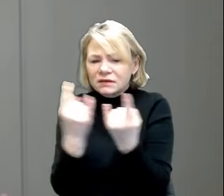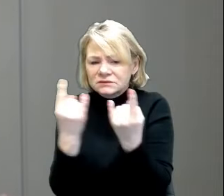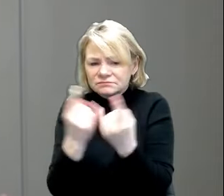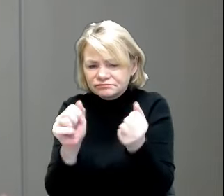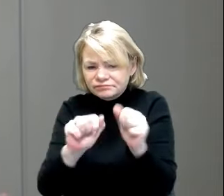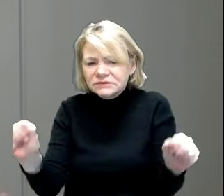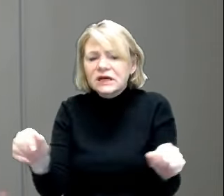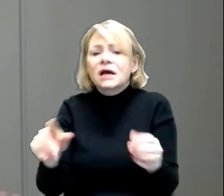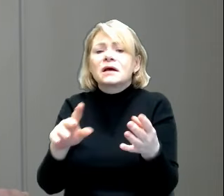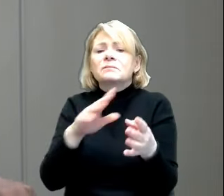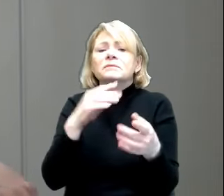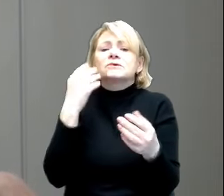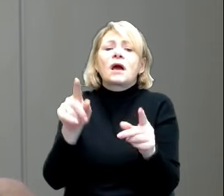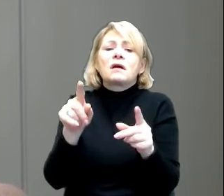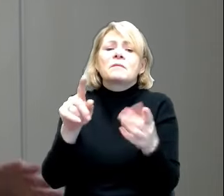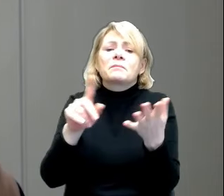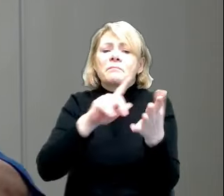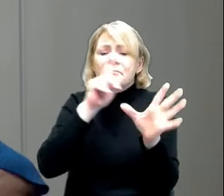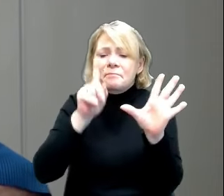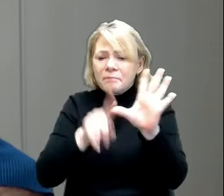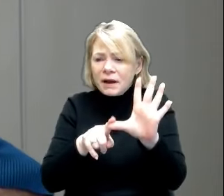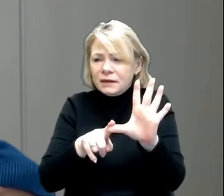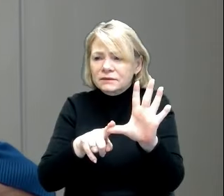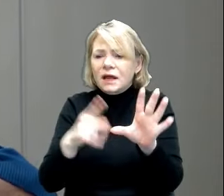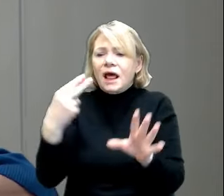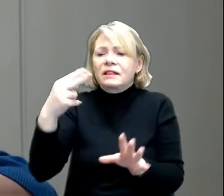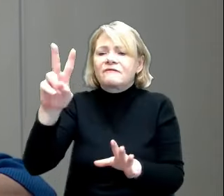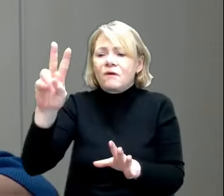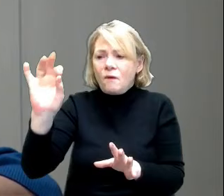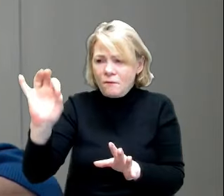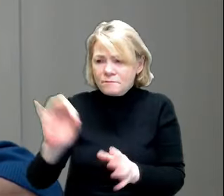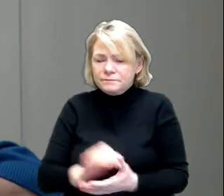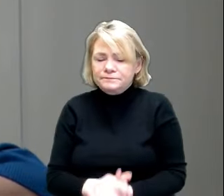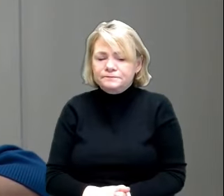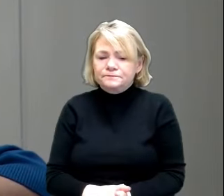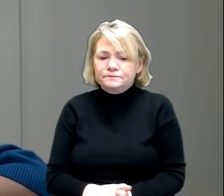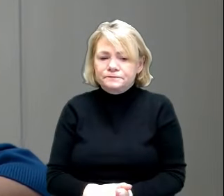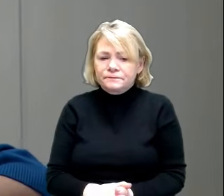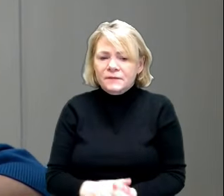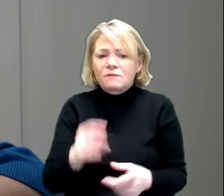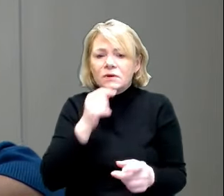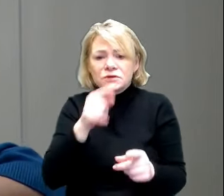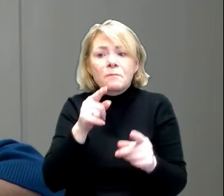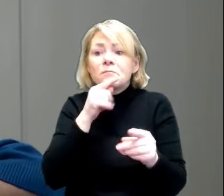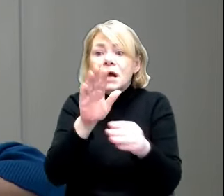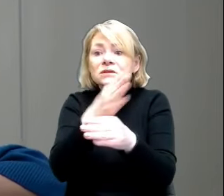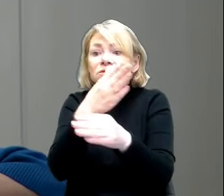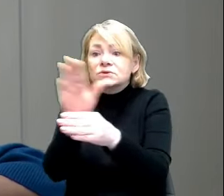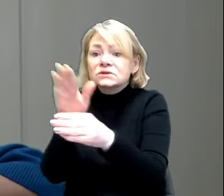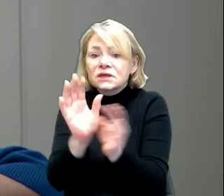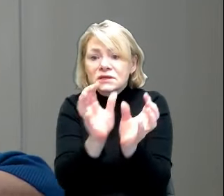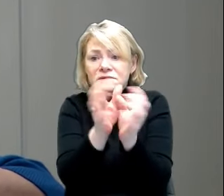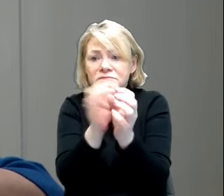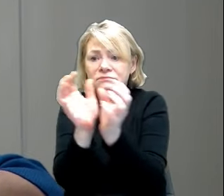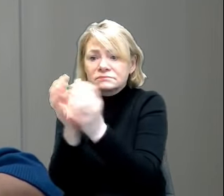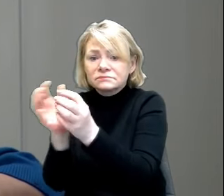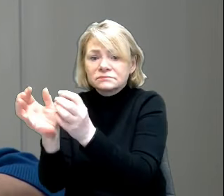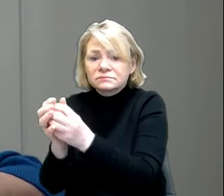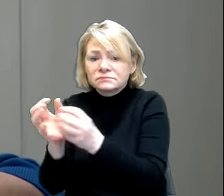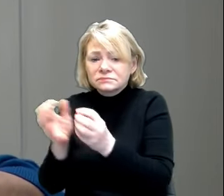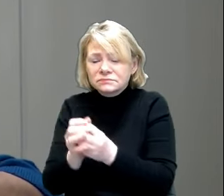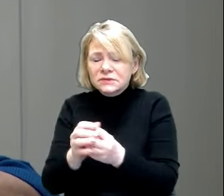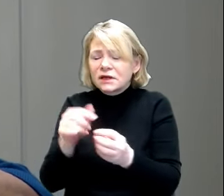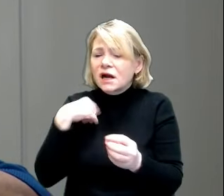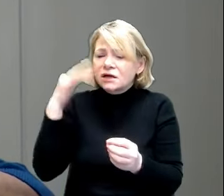organizacija tai yra va ta kuri šiandien piketavo kaip juos reikėtų juos reikėtų vis tiktai tai yra valdžia ir manau kad vat ten toje pilyje